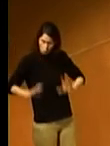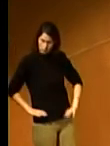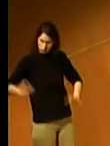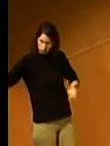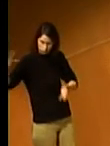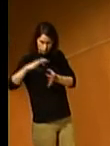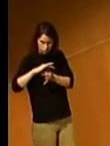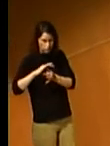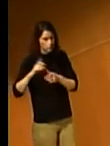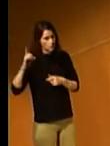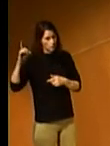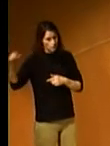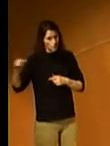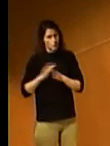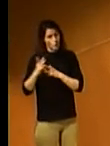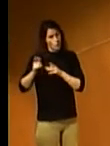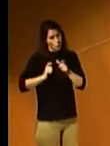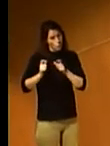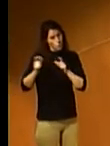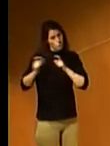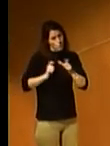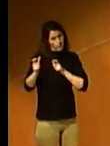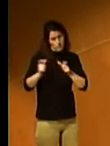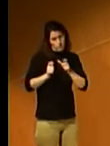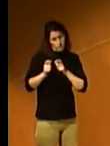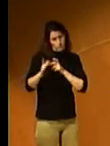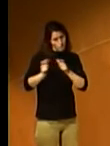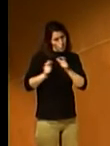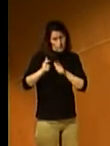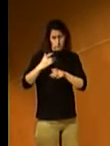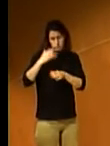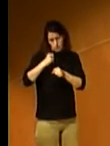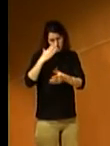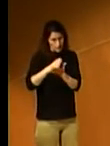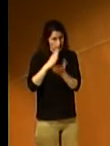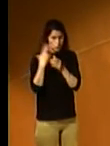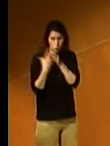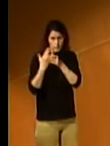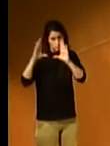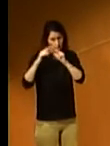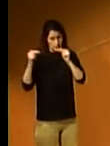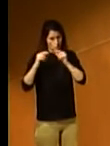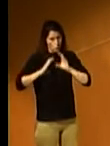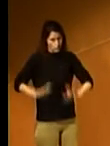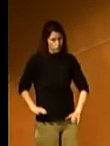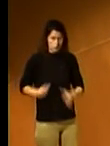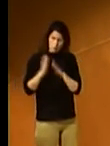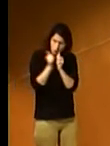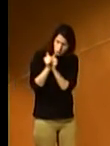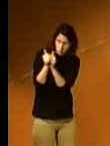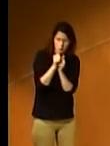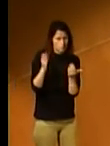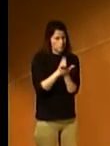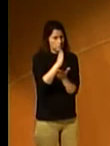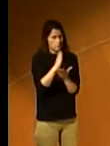mon collègue donc, qui est ULIS, ULIS Collège, et nous réalisons des projets. Par exemple, il y a de